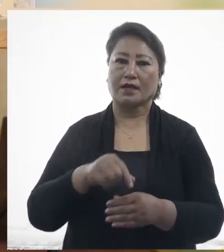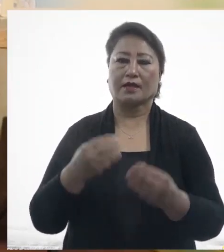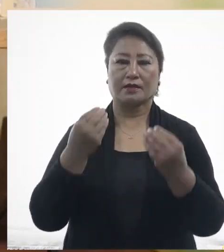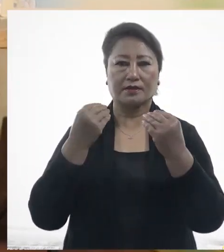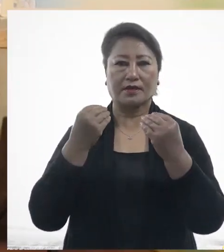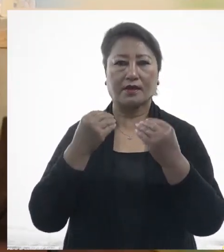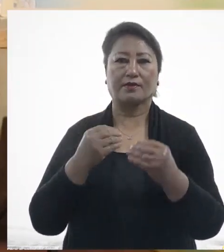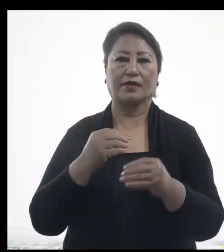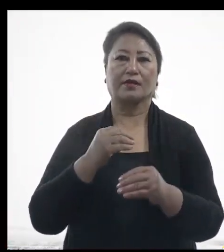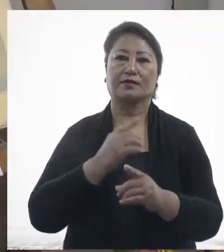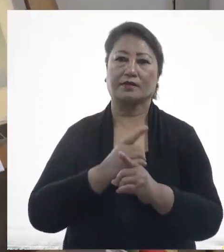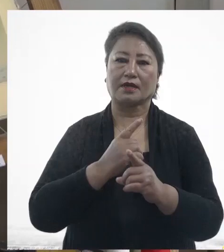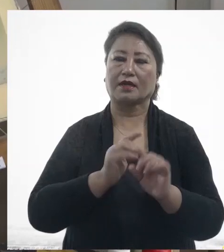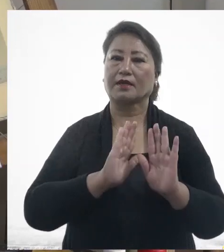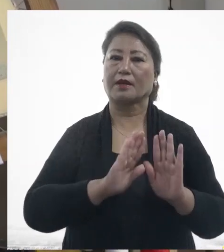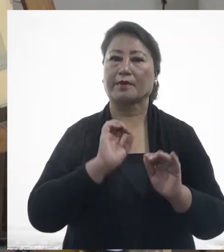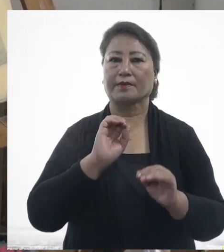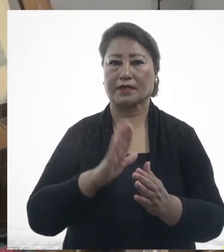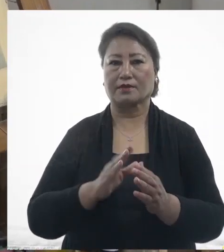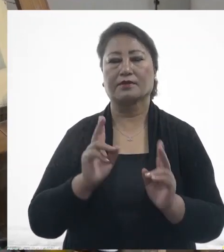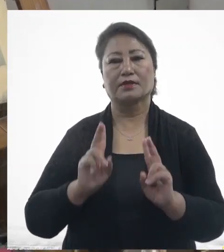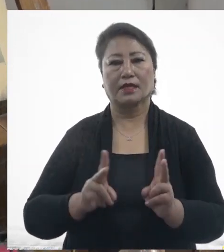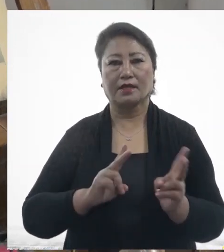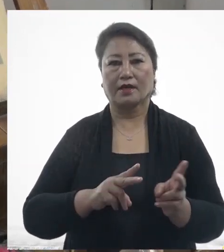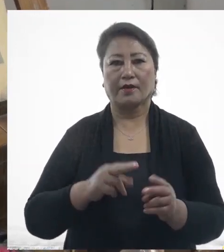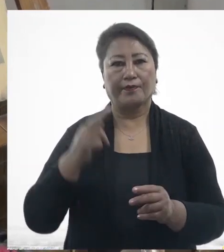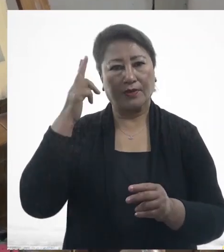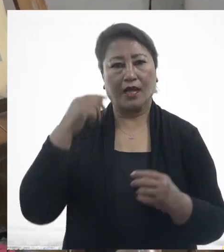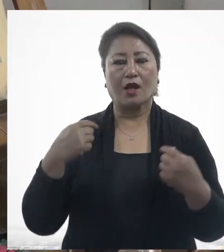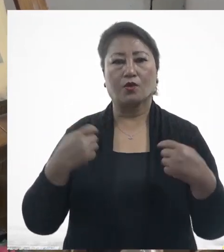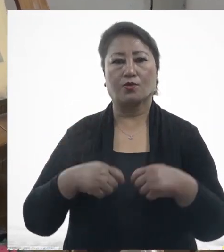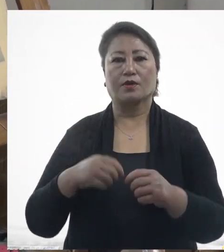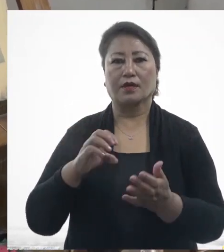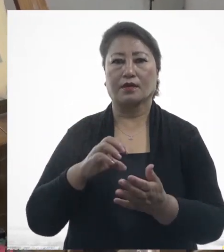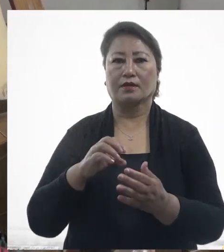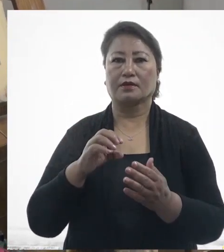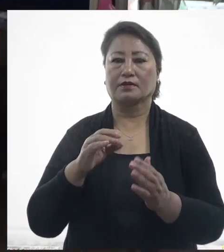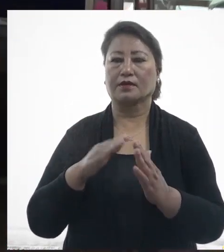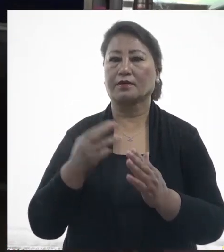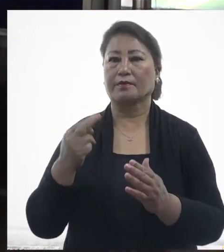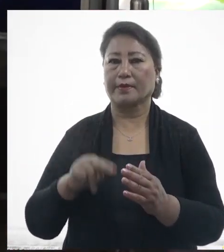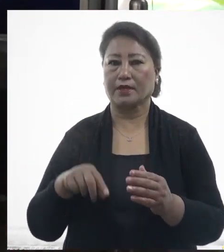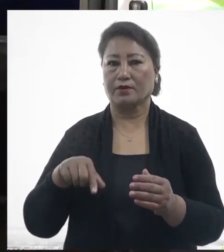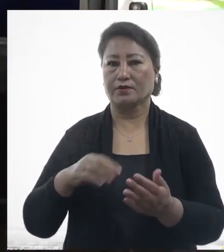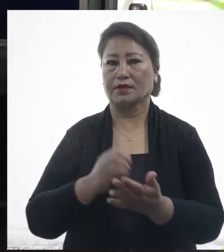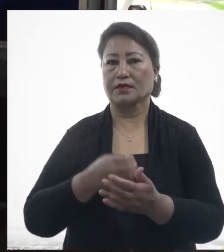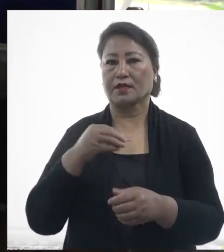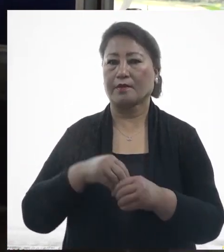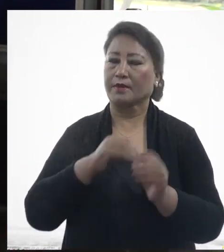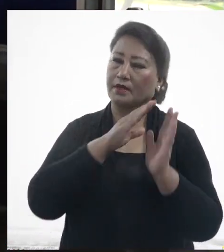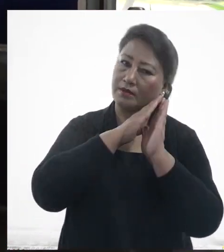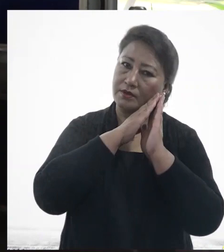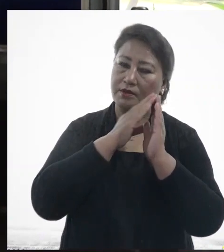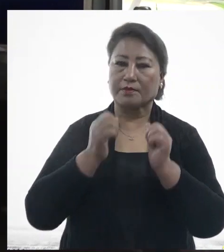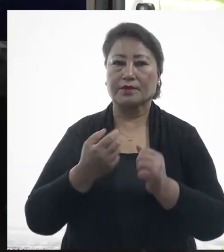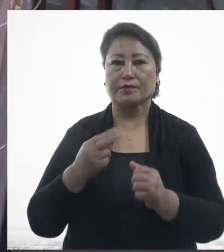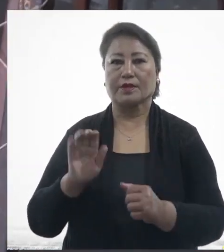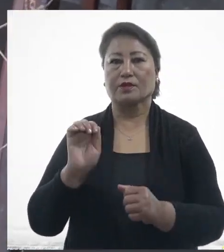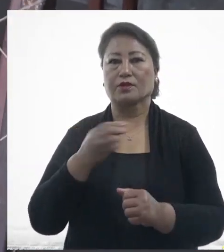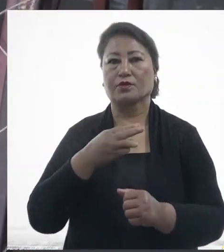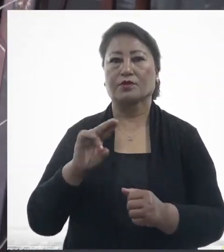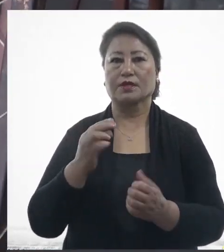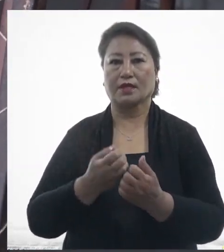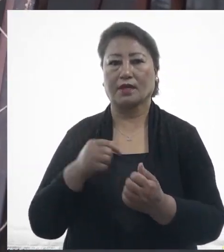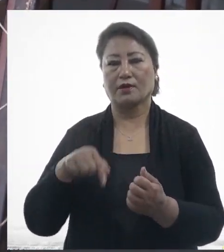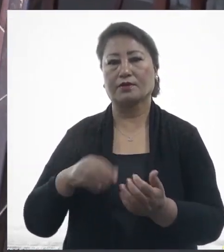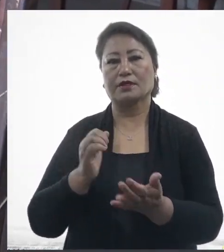धेरै धन्यवाद दिन चाहन्छु। त्यसै गरी कालीकोट जिल्ला घर भई बिआई इन्स्टिच्युटमा आवासीय रूपमा बसिरहनु भएका सुशीला साई